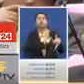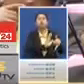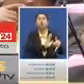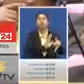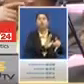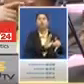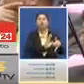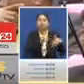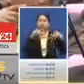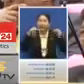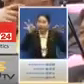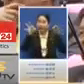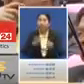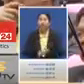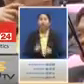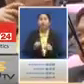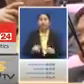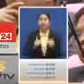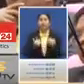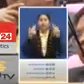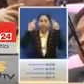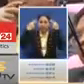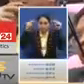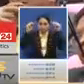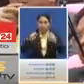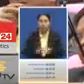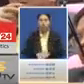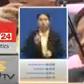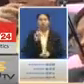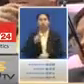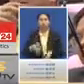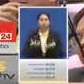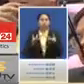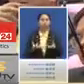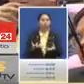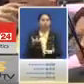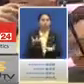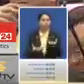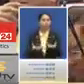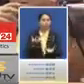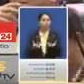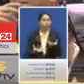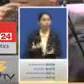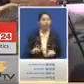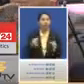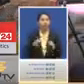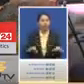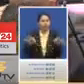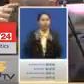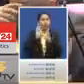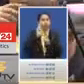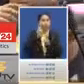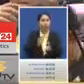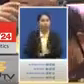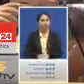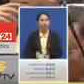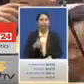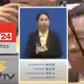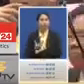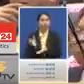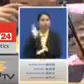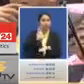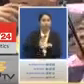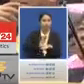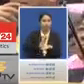ามแต่พอเป็นนายกแล้วนี่ท่านต้องวางน้ำหนักให้ดีระวังให้มากท่านจับงบประมาณไปทำอะ